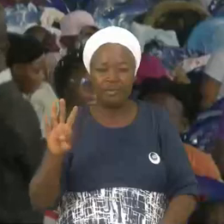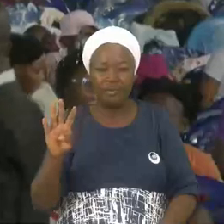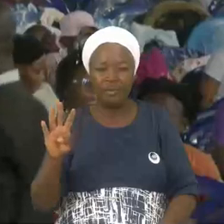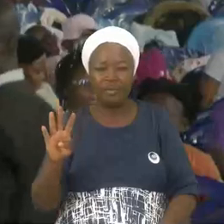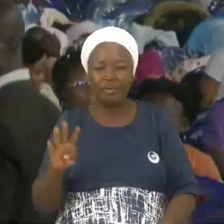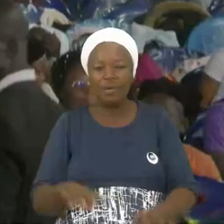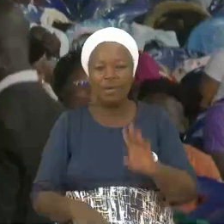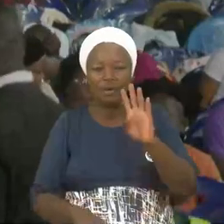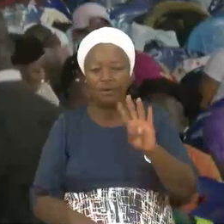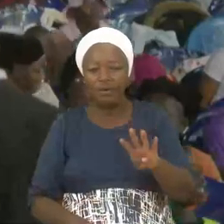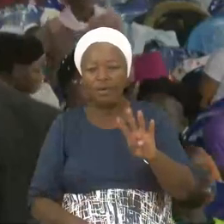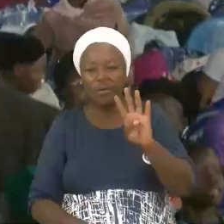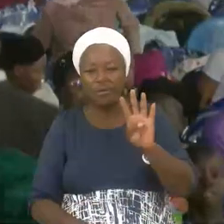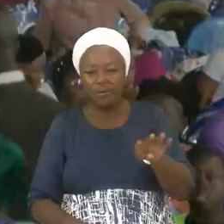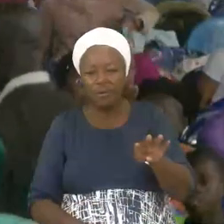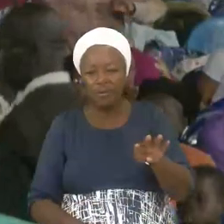91